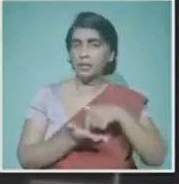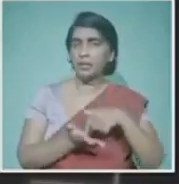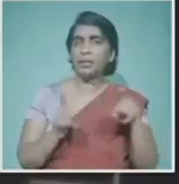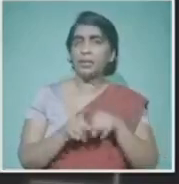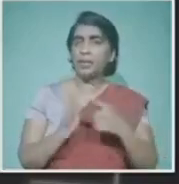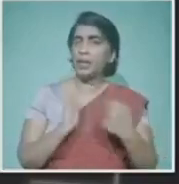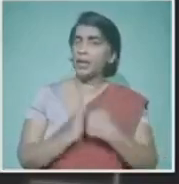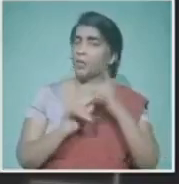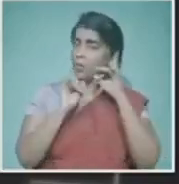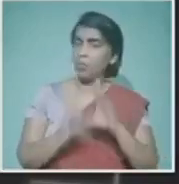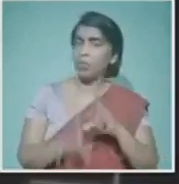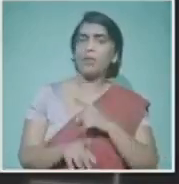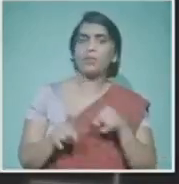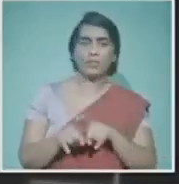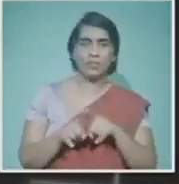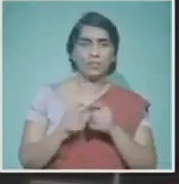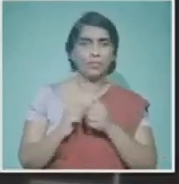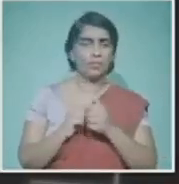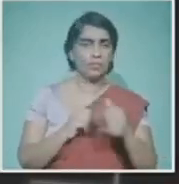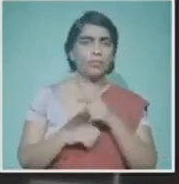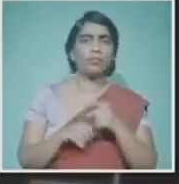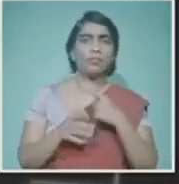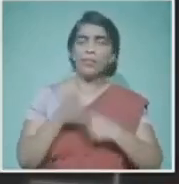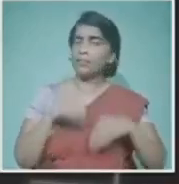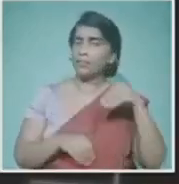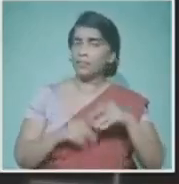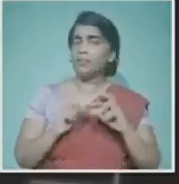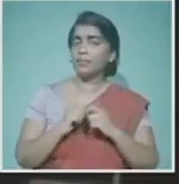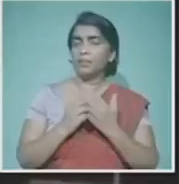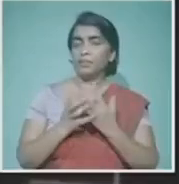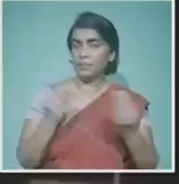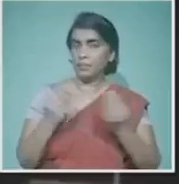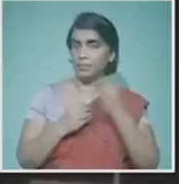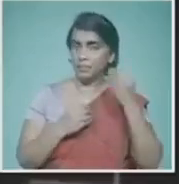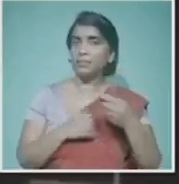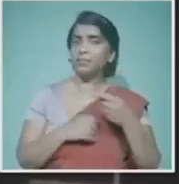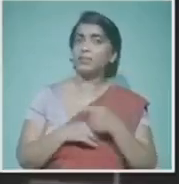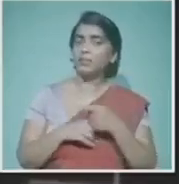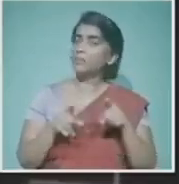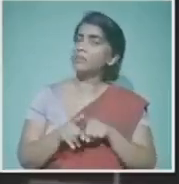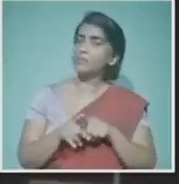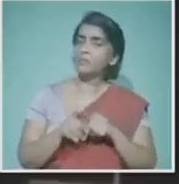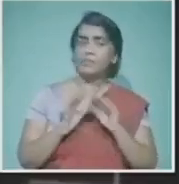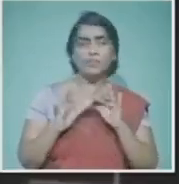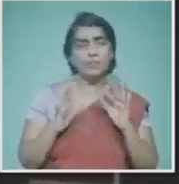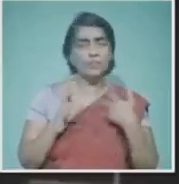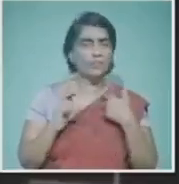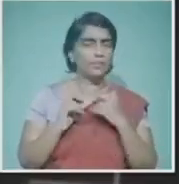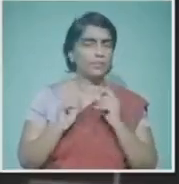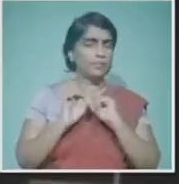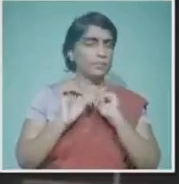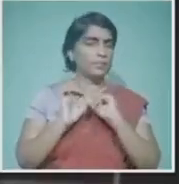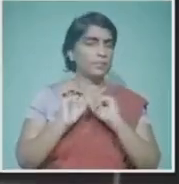திட்டமிடலோடு தெளிவான அரசியல் தீர்வோடு பயணித்தால் அதுக்கான திட்ட வரைவை எங்களை முன்வைத்து பேசினால் நாங்கள் நிச்சயமாக அதுக்கு தடையாக இருக்க போவதும்